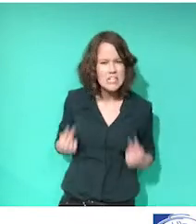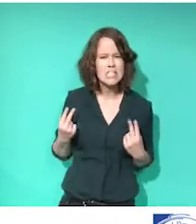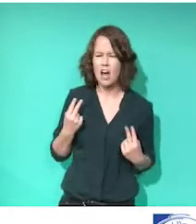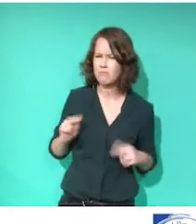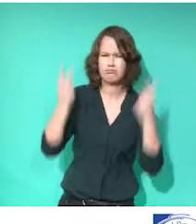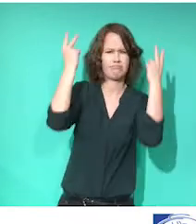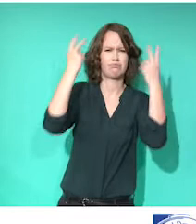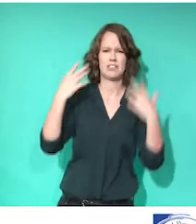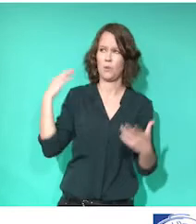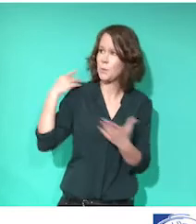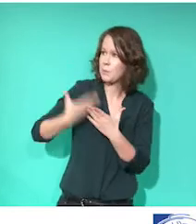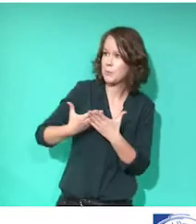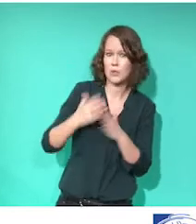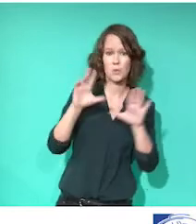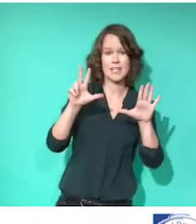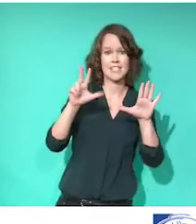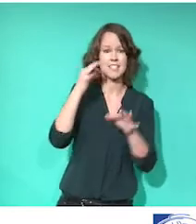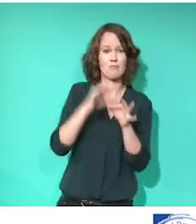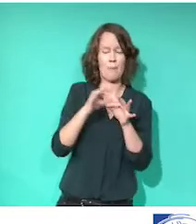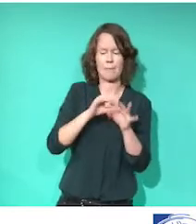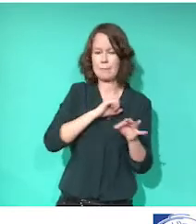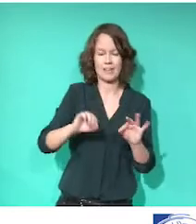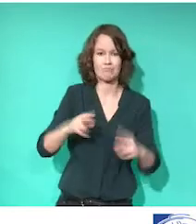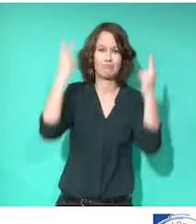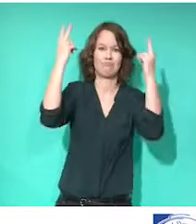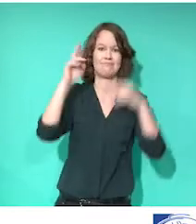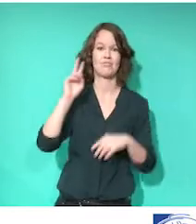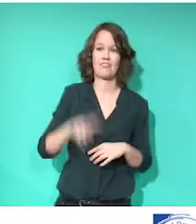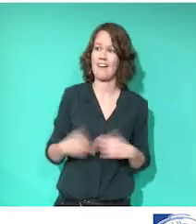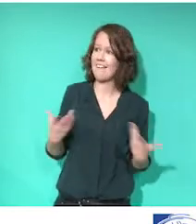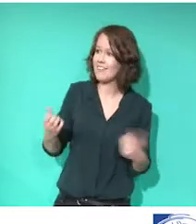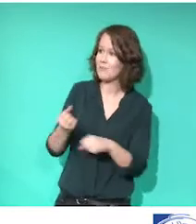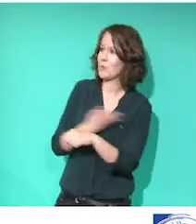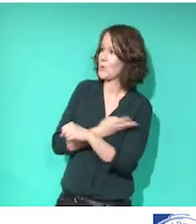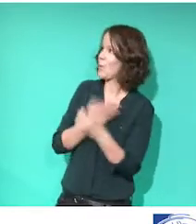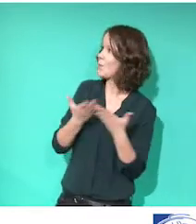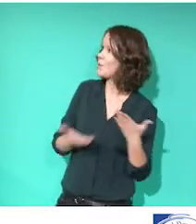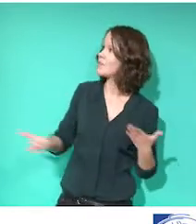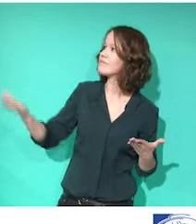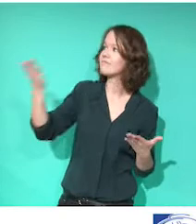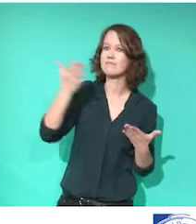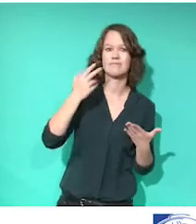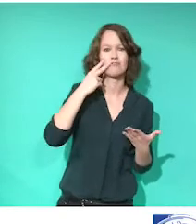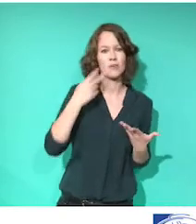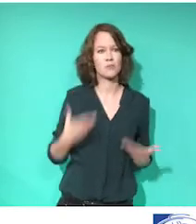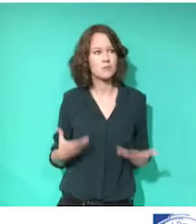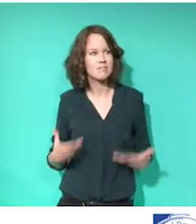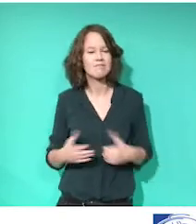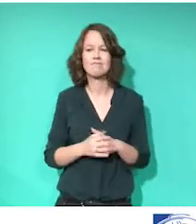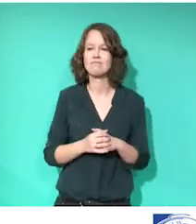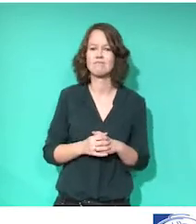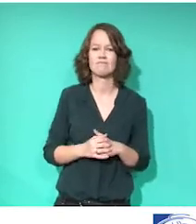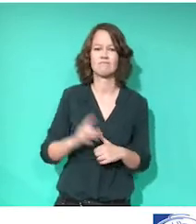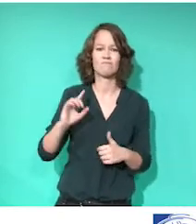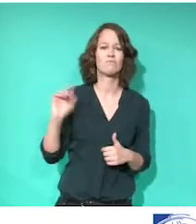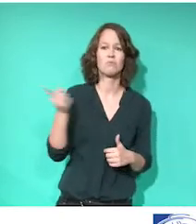8 septembre, elle a pris de l'ampleur. Et c'est donc avec beaucoup d'émotion que je vous vois aujourd'hui rassembler à la fois l'ensemble du